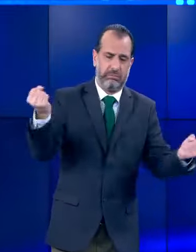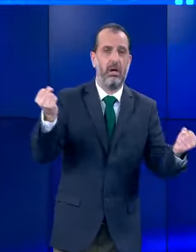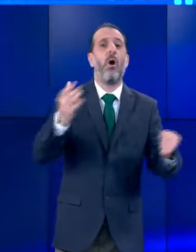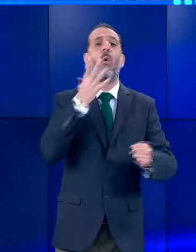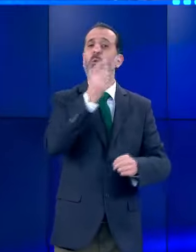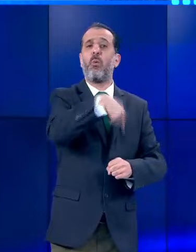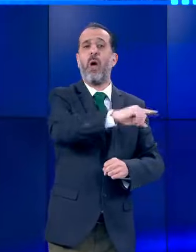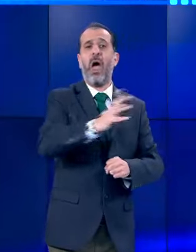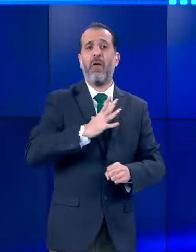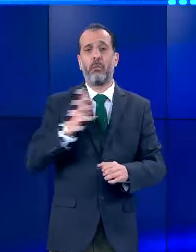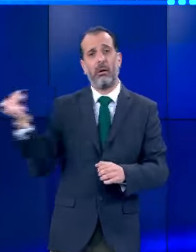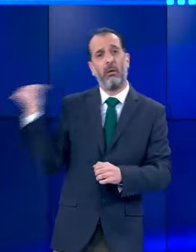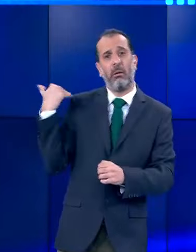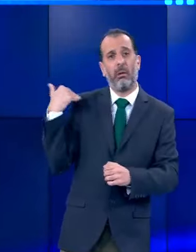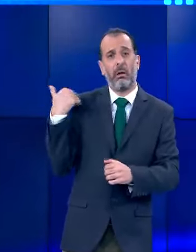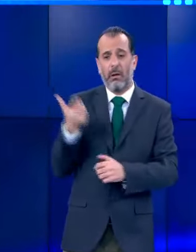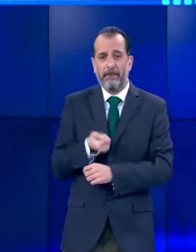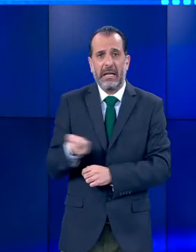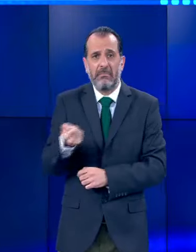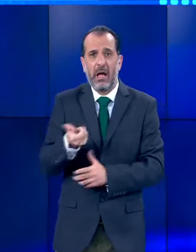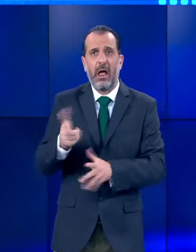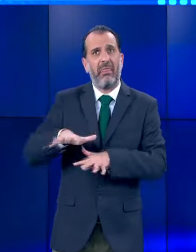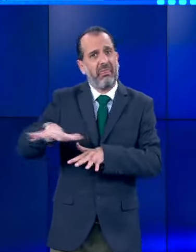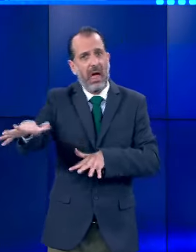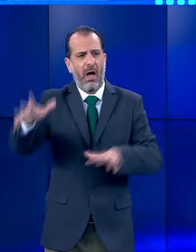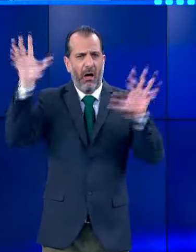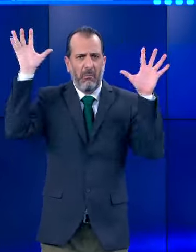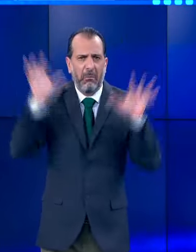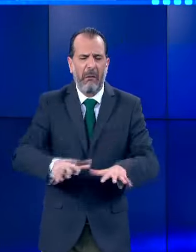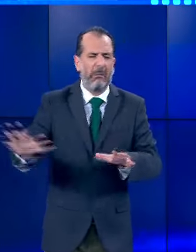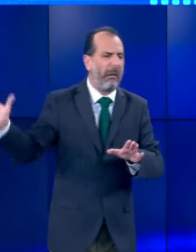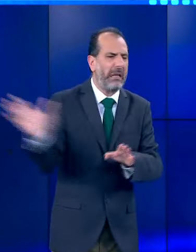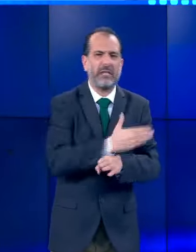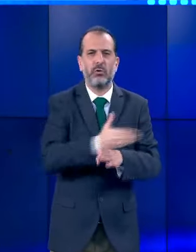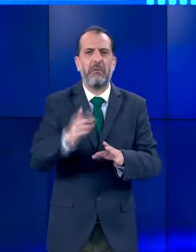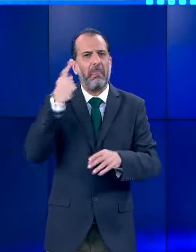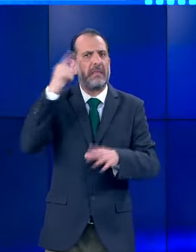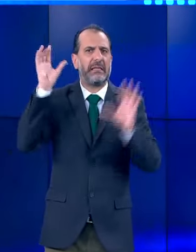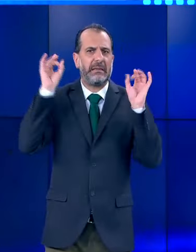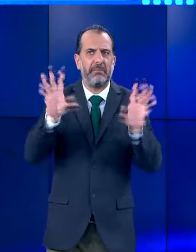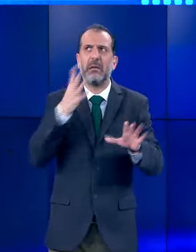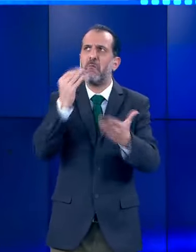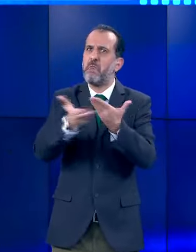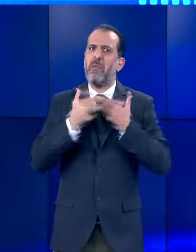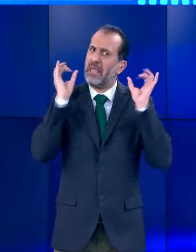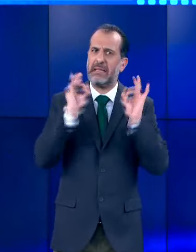κάτοικοι δεν ειδοποιήθηκαν εγκαίρως για τον εφιάλτη που σάρωνε ήδη τον τόπο τους και νιώθουν